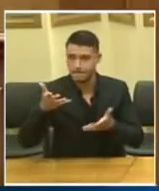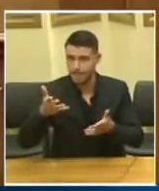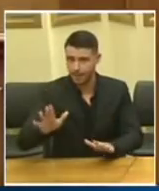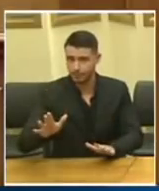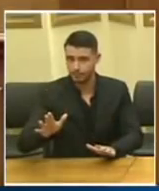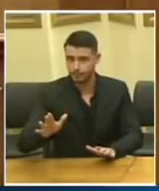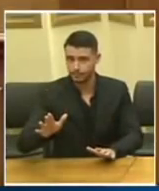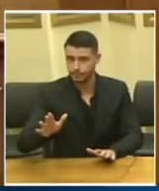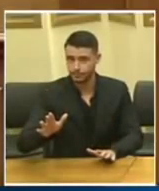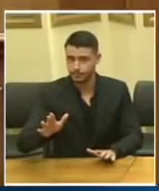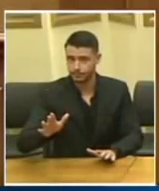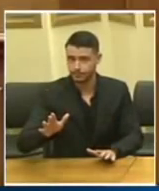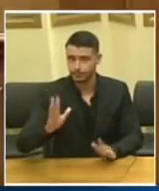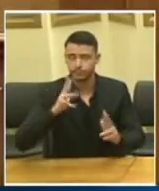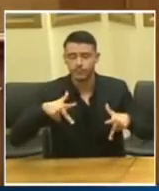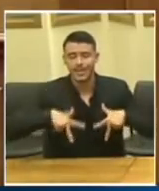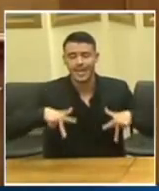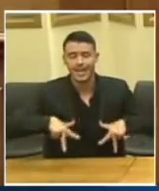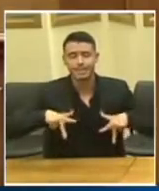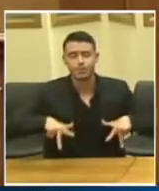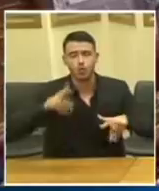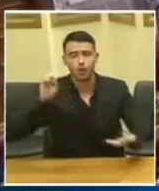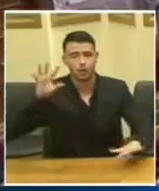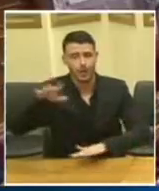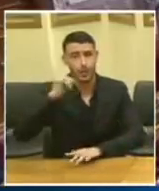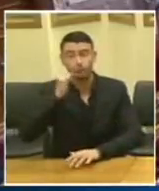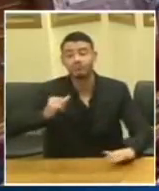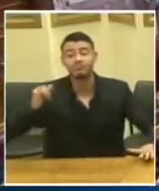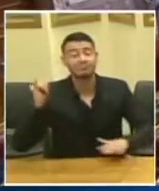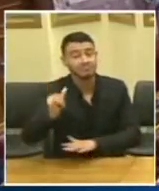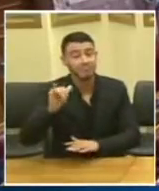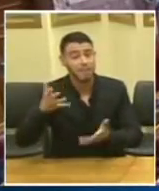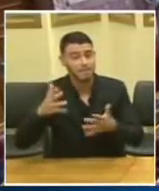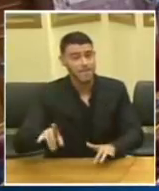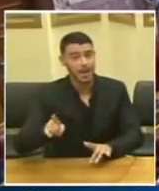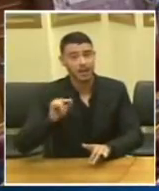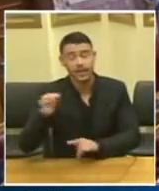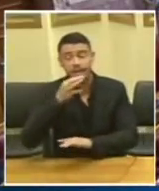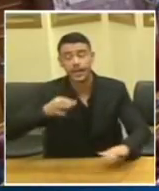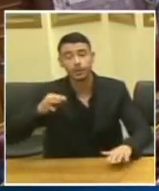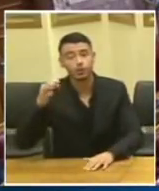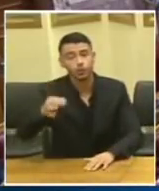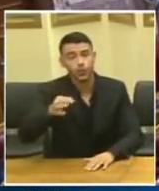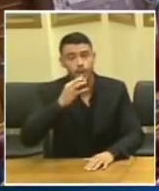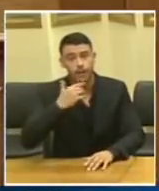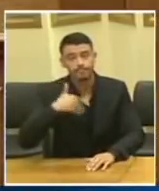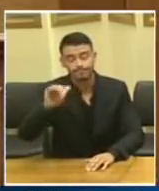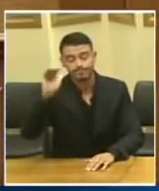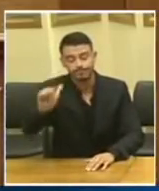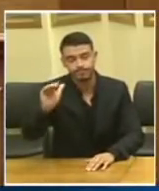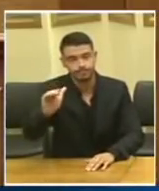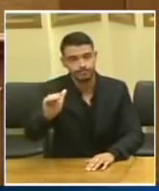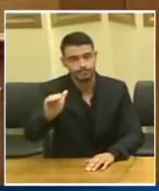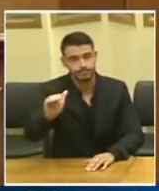προφανώς στην Σύνοδος των Υπουργών Εξωτερικών και του είχε πει να του είχε ζητήσει ουσιαστικά